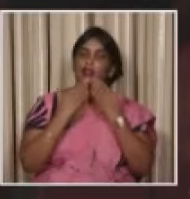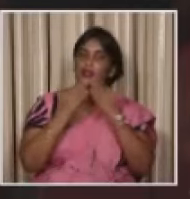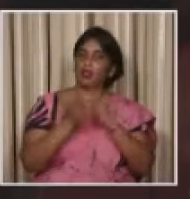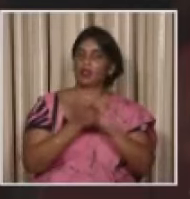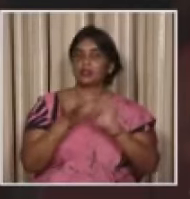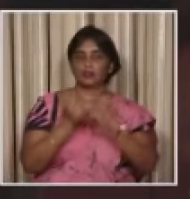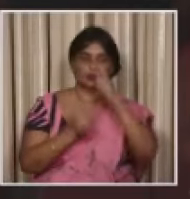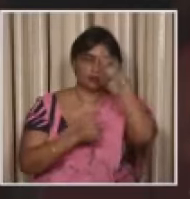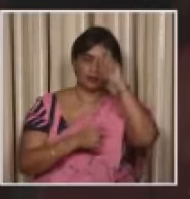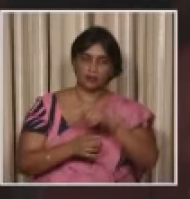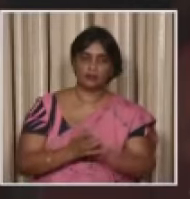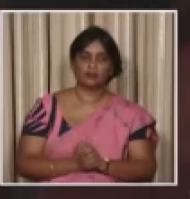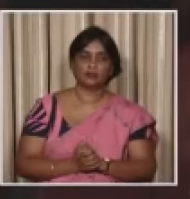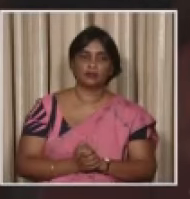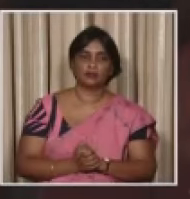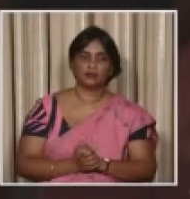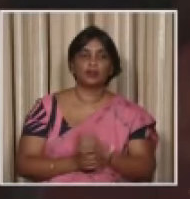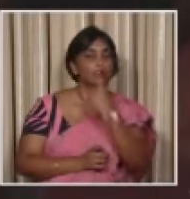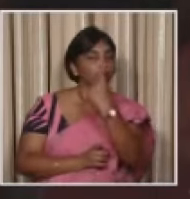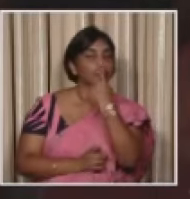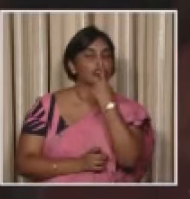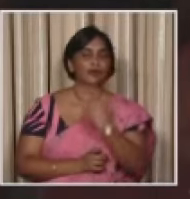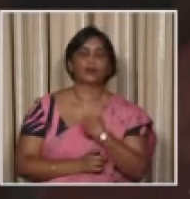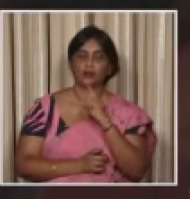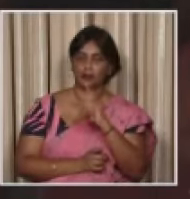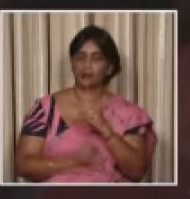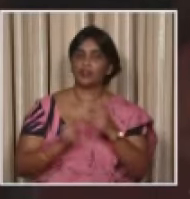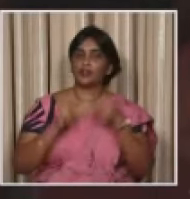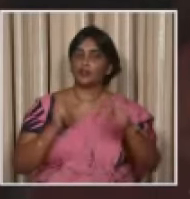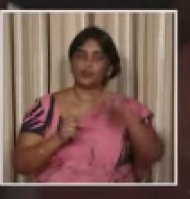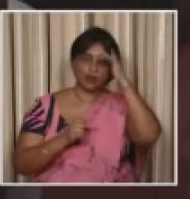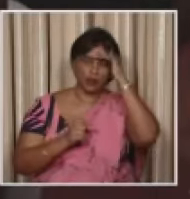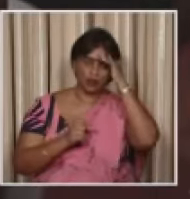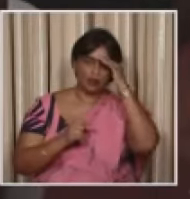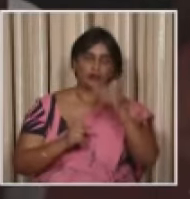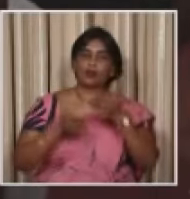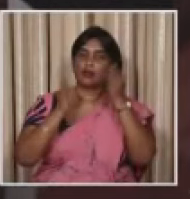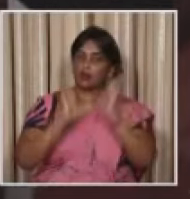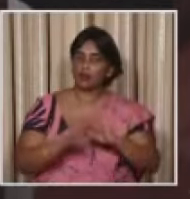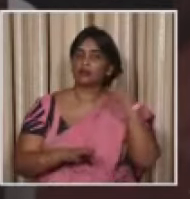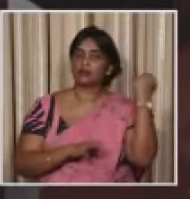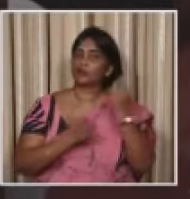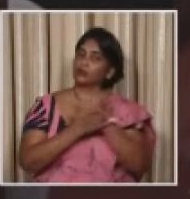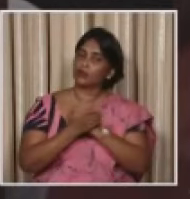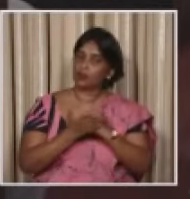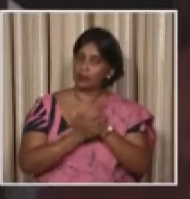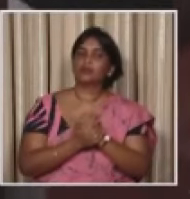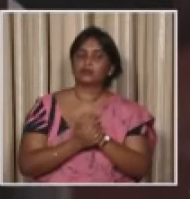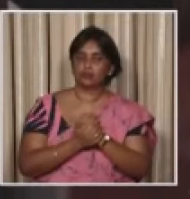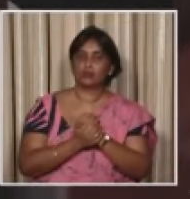හර්ෂ දිසල මන්ත්‍රීතුමාට හැබැයි ඔබතුමා විතරයි එහෙම කිව්වේ විපක්ෂ නායකතුමා අවසානයේදී කතා කරපු හැම